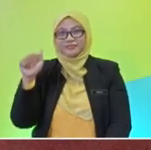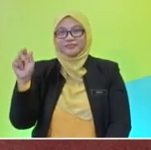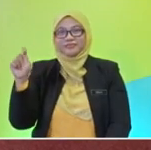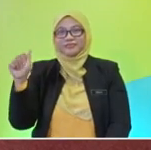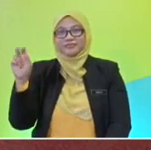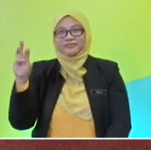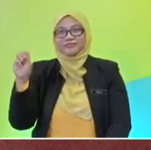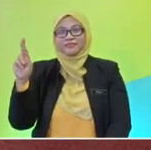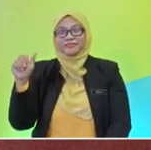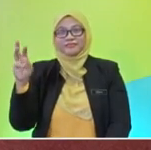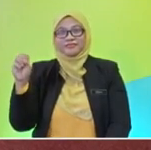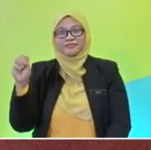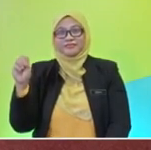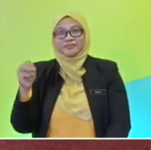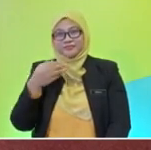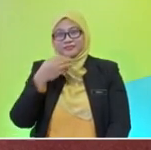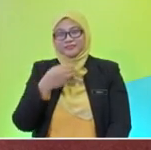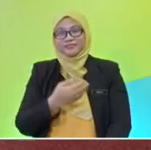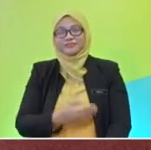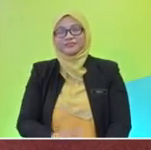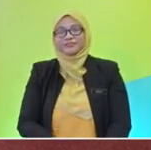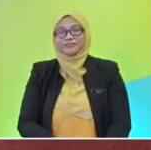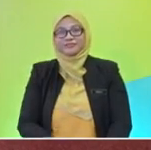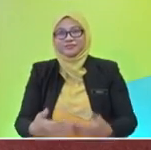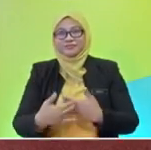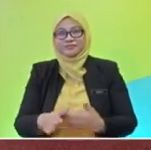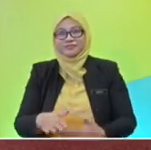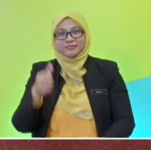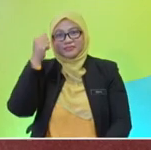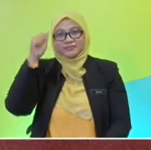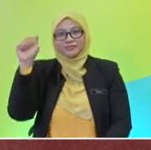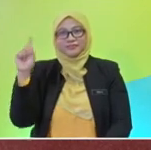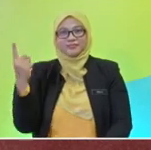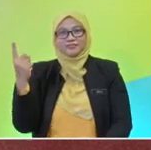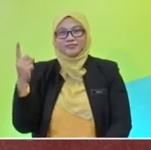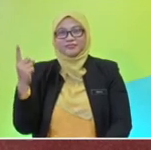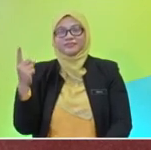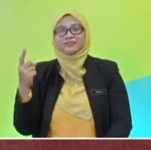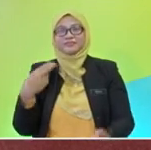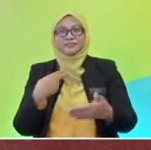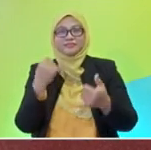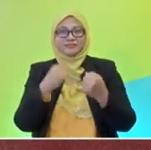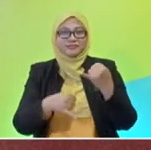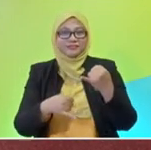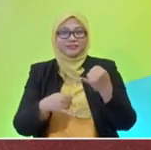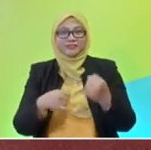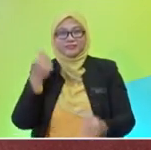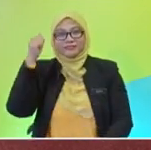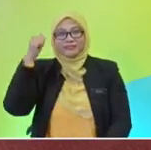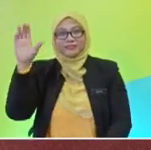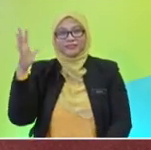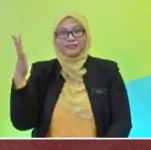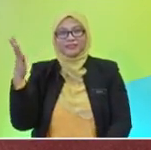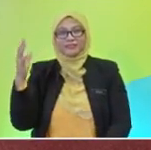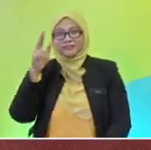santubong seterusnya abad ke-13 kita ada Kerajaan Majapahit dan diakhiri dengan abad ke-15 dengan kemunculan kerajaan